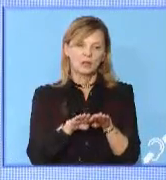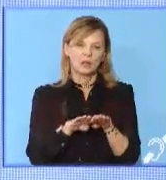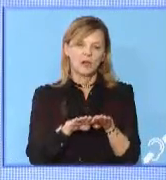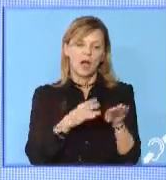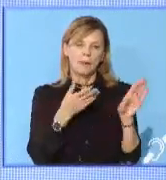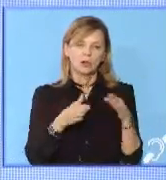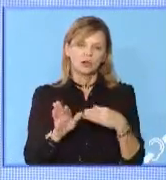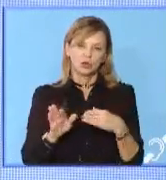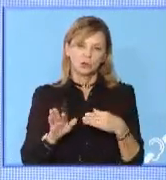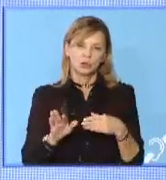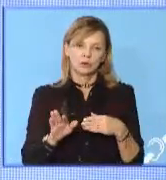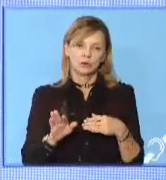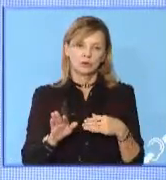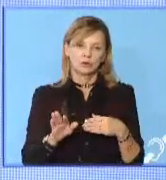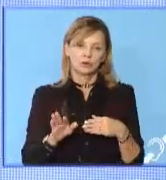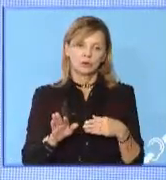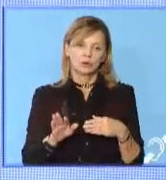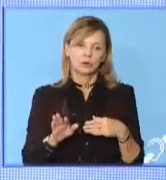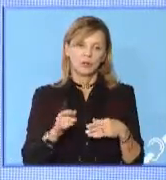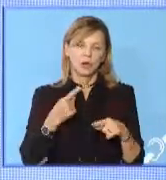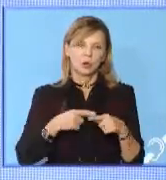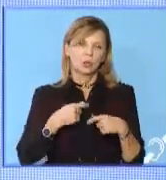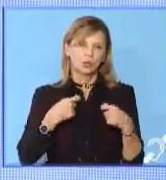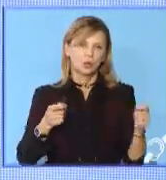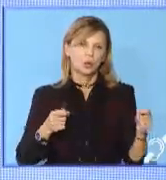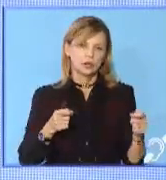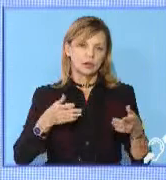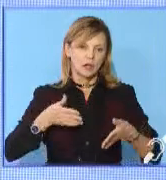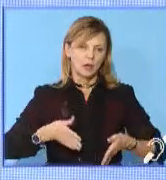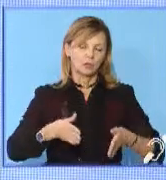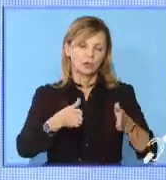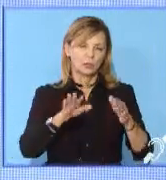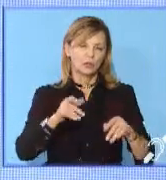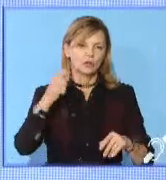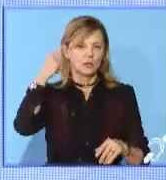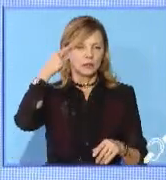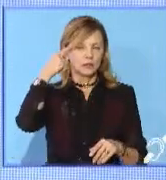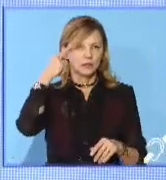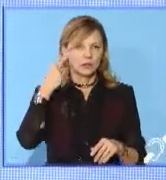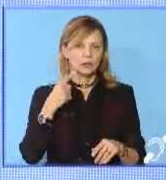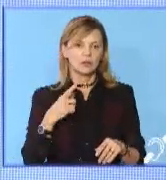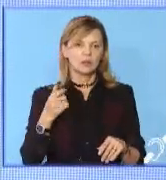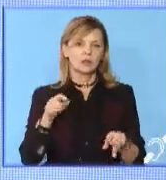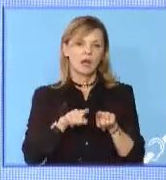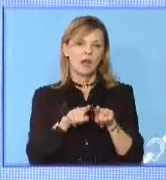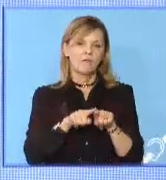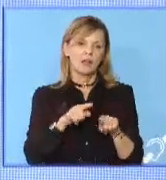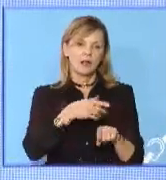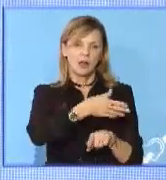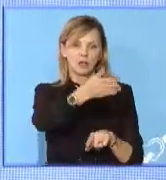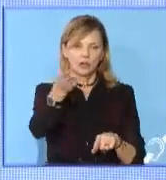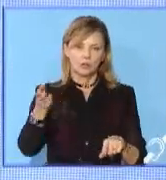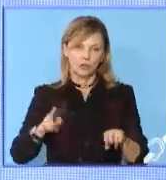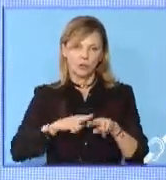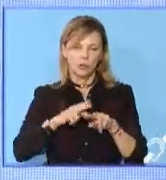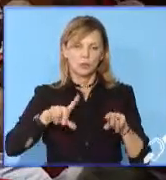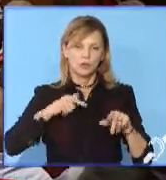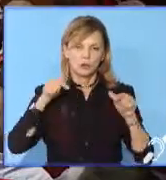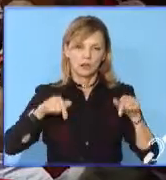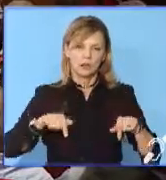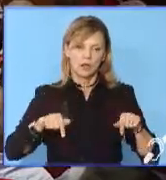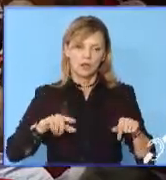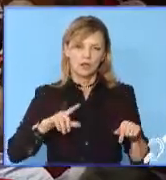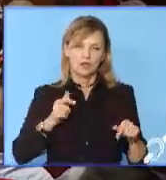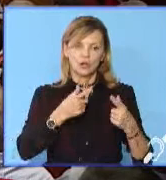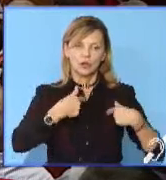Am pornit cu toții la un drum și să știți un lucru. La fel ca și dumneavoastră, cum sunteți aici,